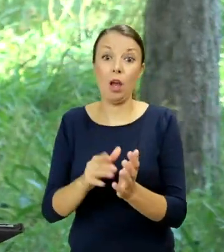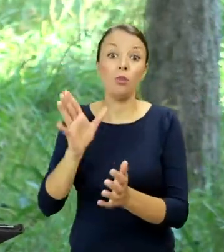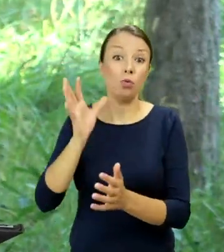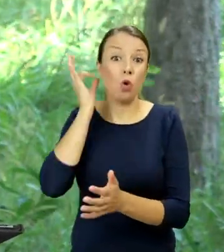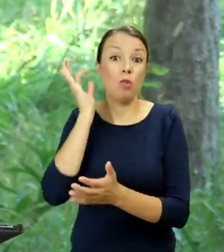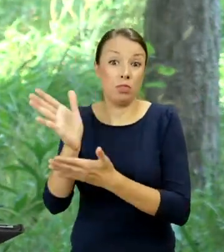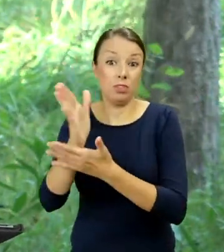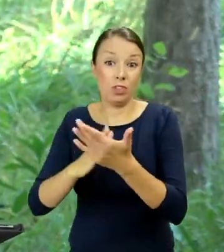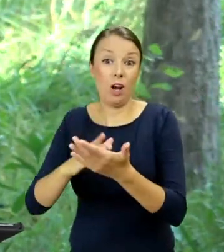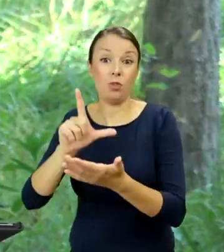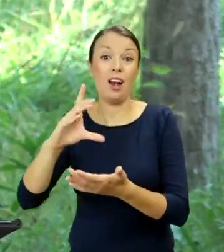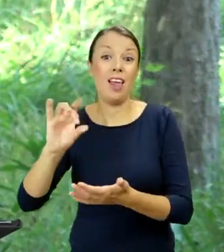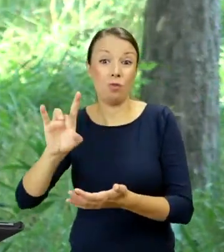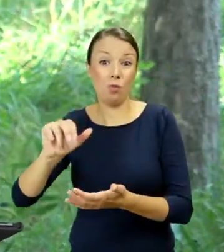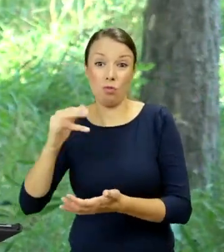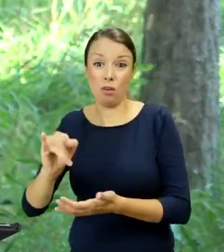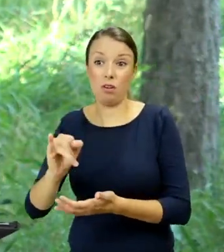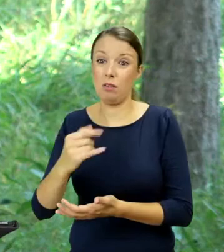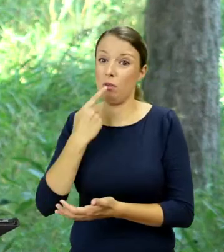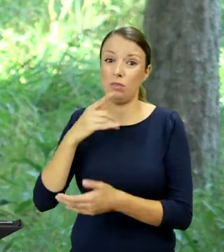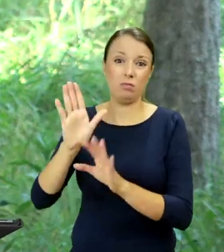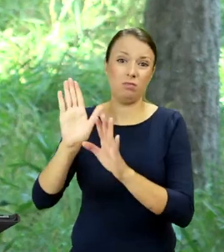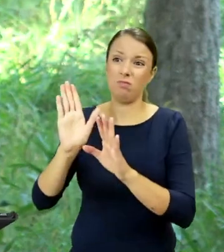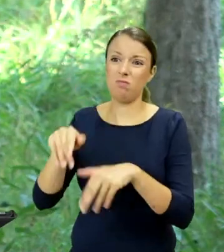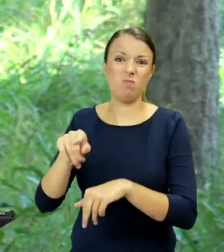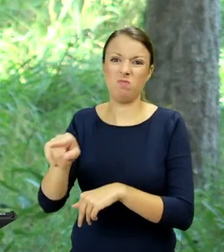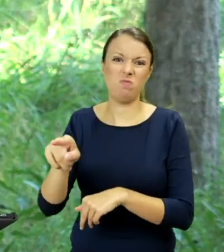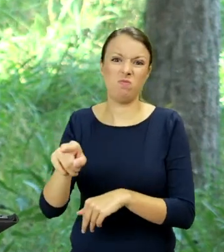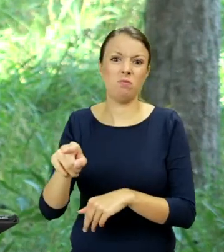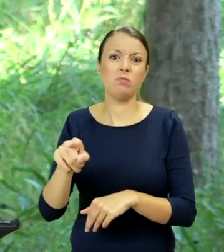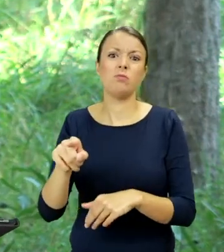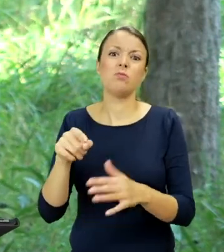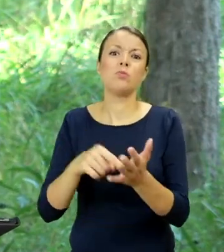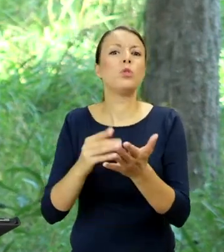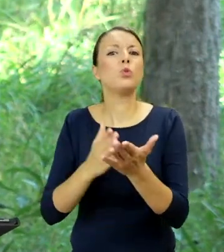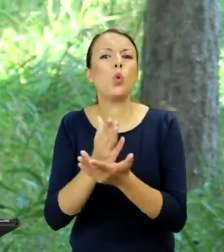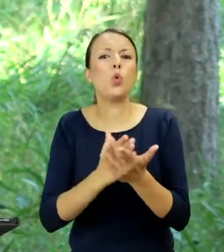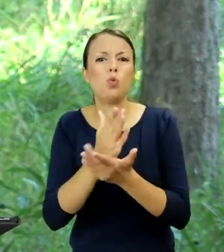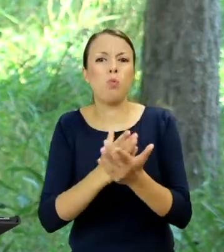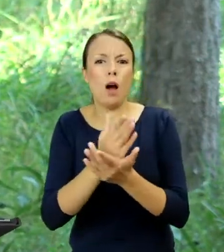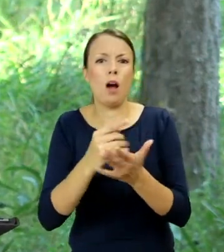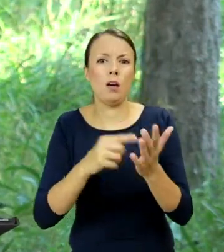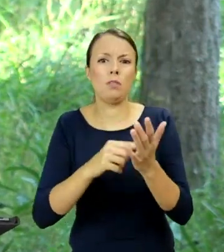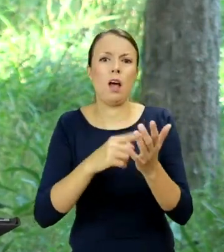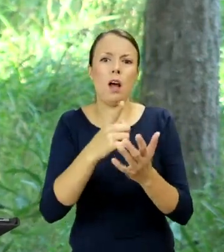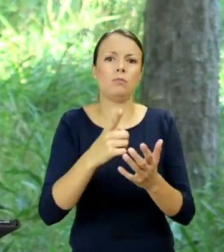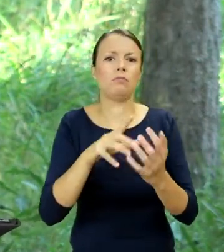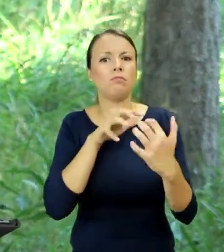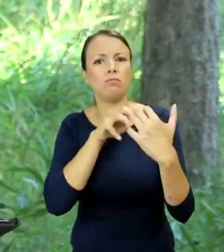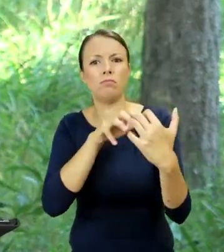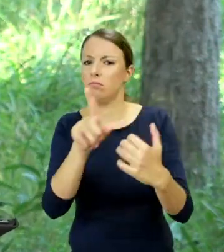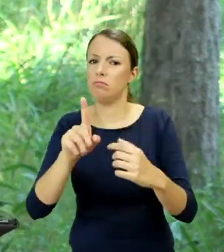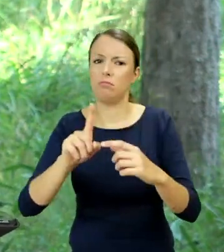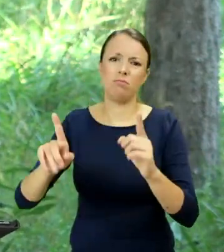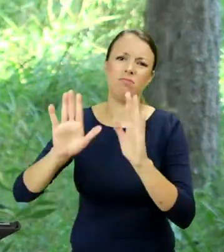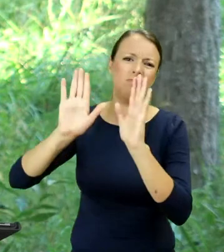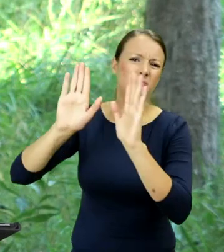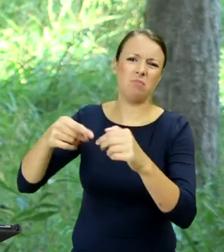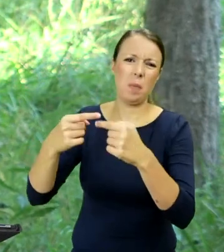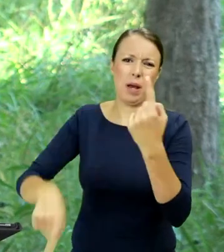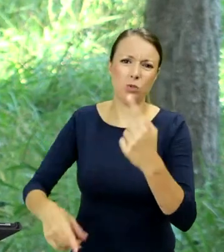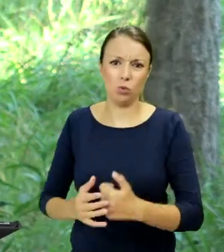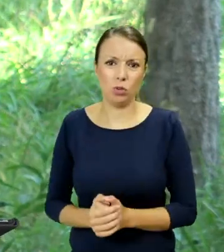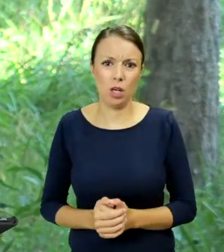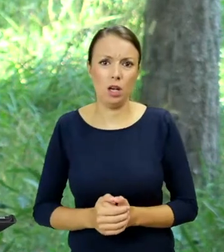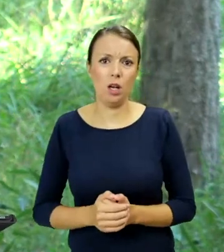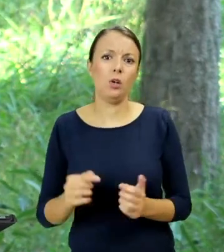służby frontowej, miały więc pełnić służbę dostosowaną do fizycznego uzdolnienia i natury kobiecej. Tu cytat,